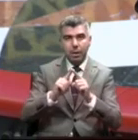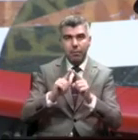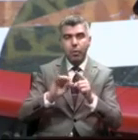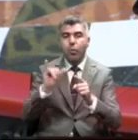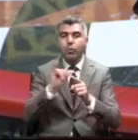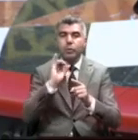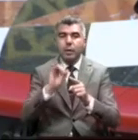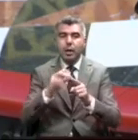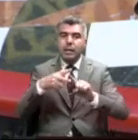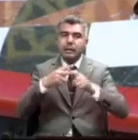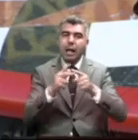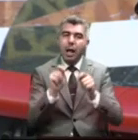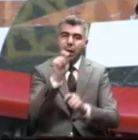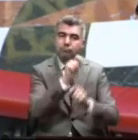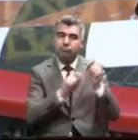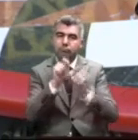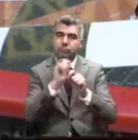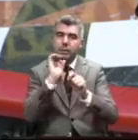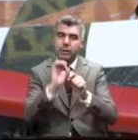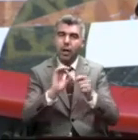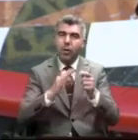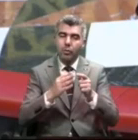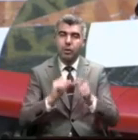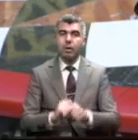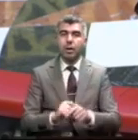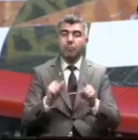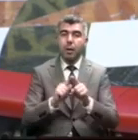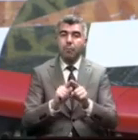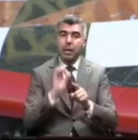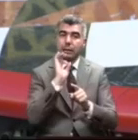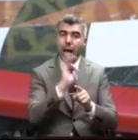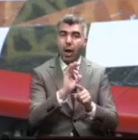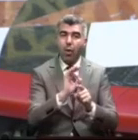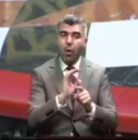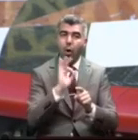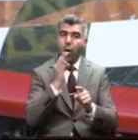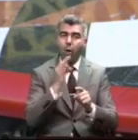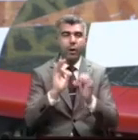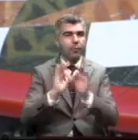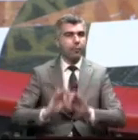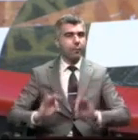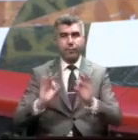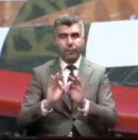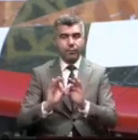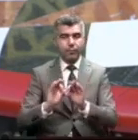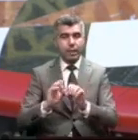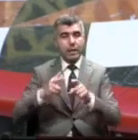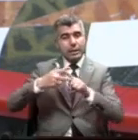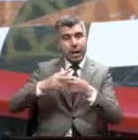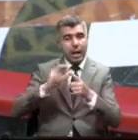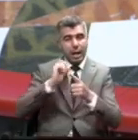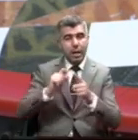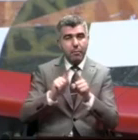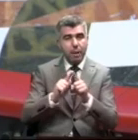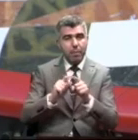ديال المواد مصنعه متمنه ماشي مواد خامه بالنسبه لصناعه المعدنيه هي من